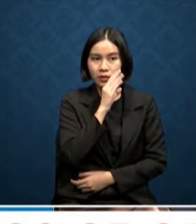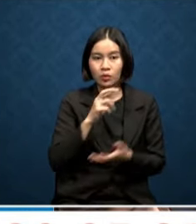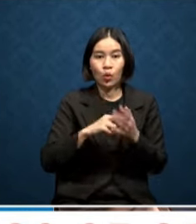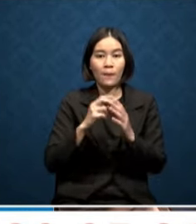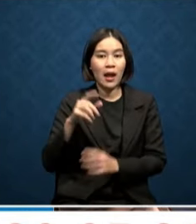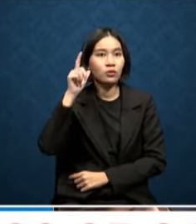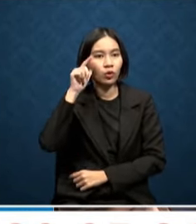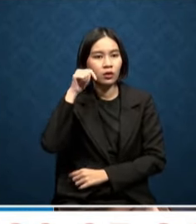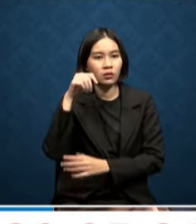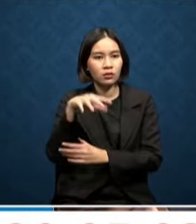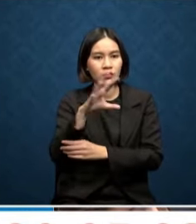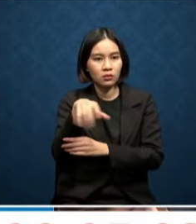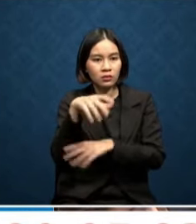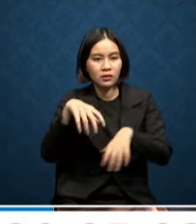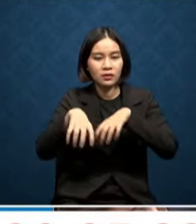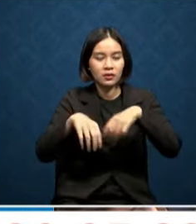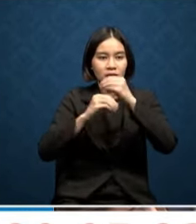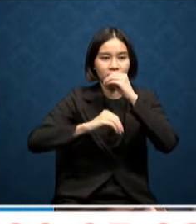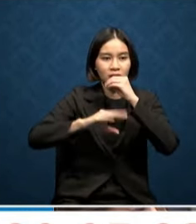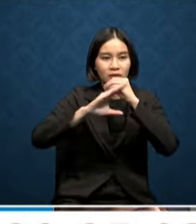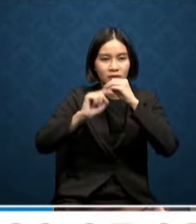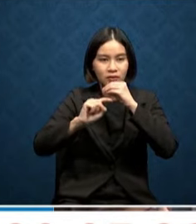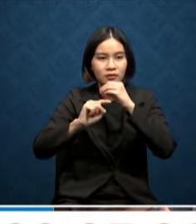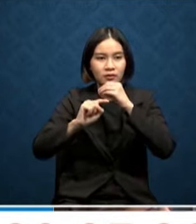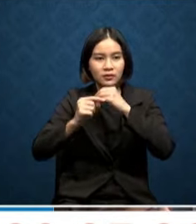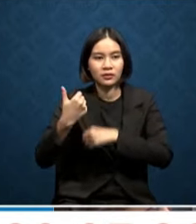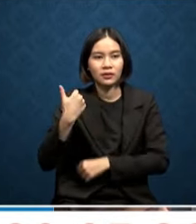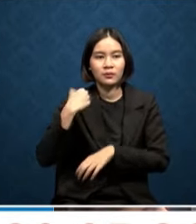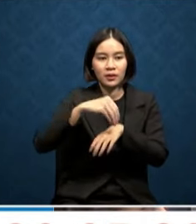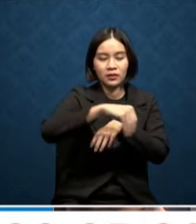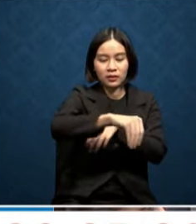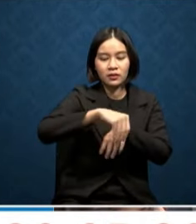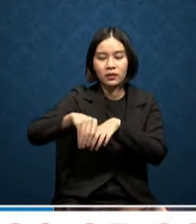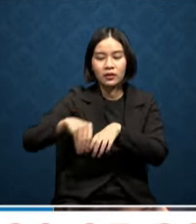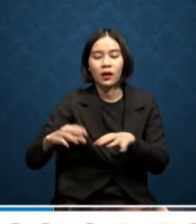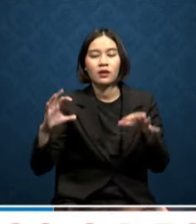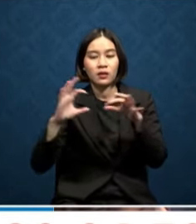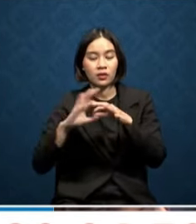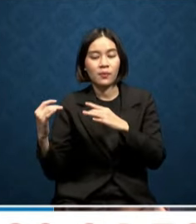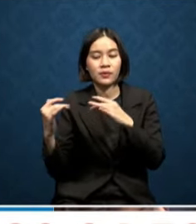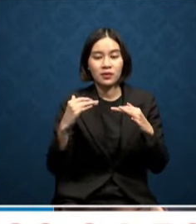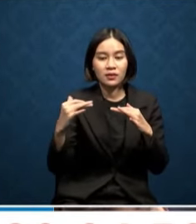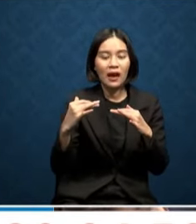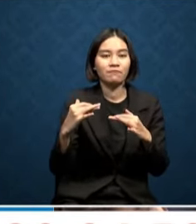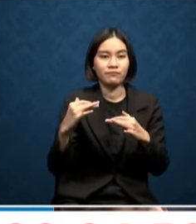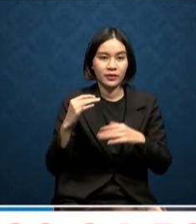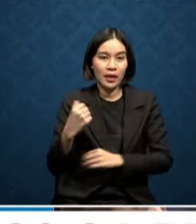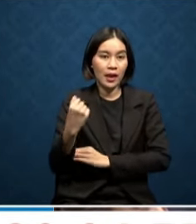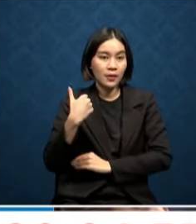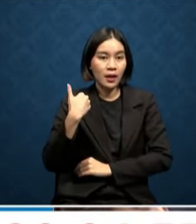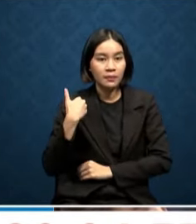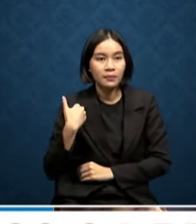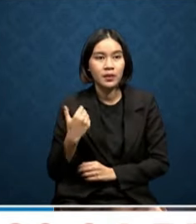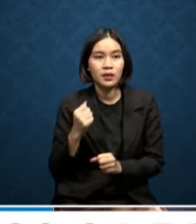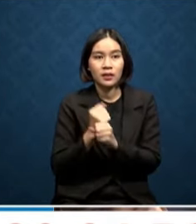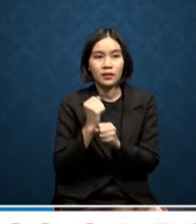Centerจัดการกสทชเนี่ยมีเครือข่ายด้านการสื่อสารอยู่ในมือท่าน